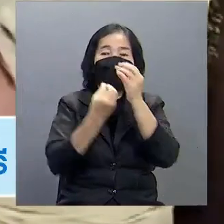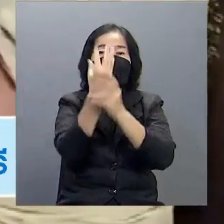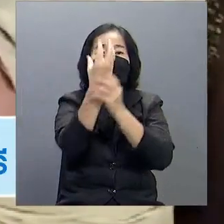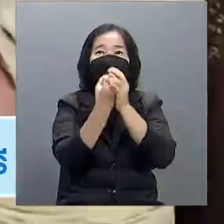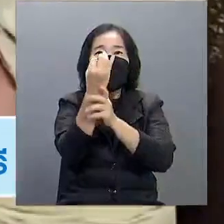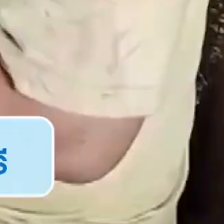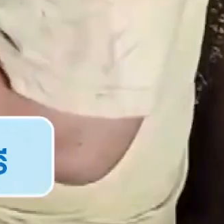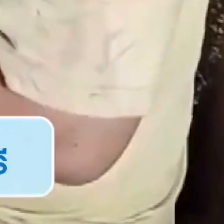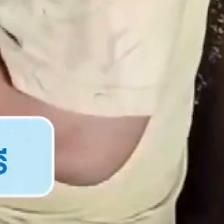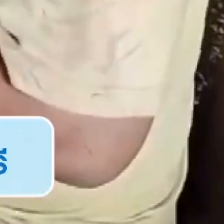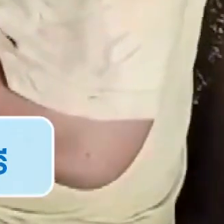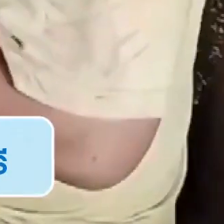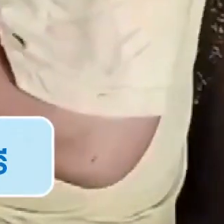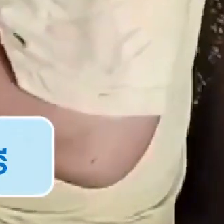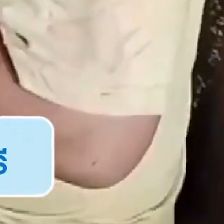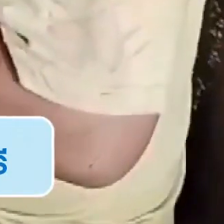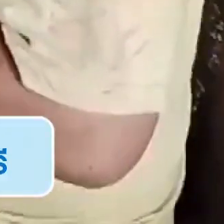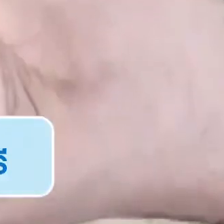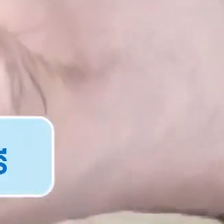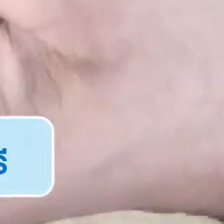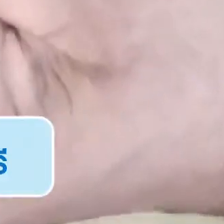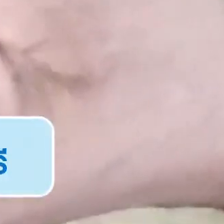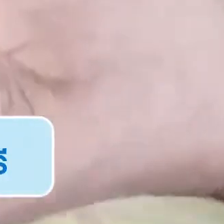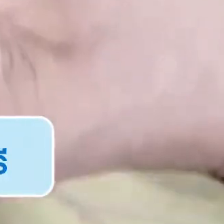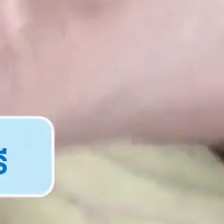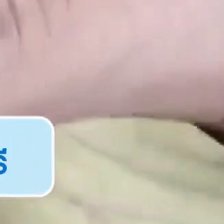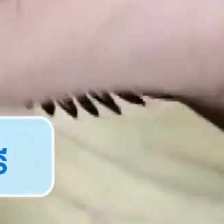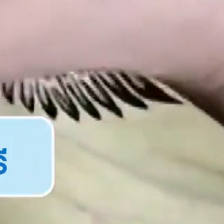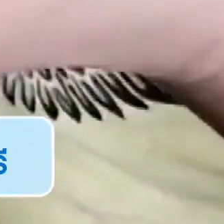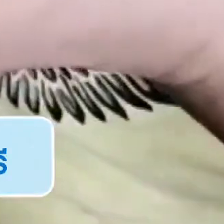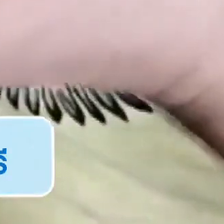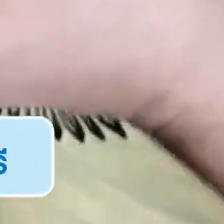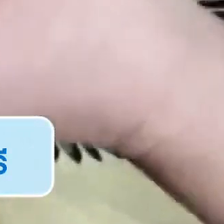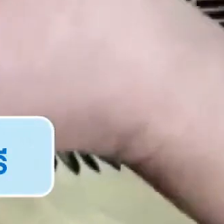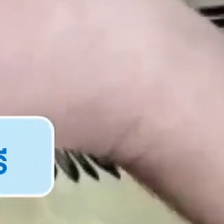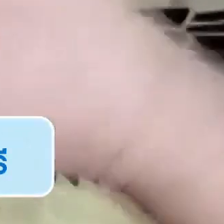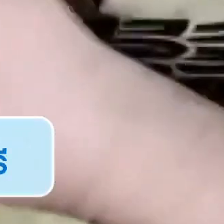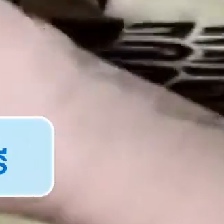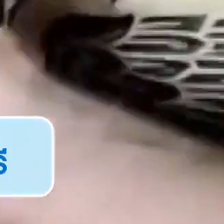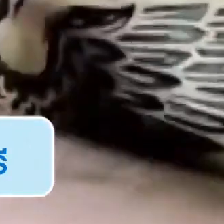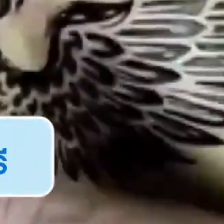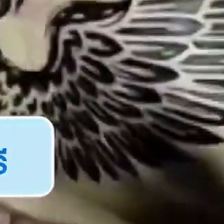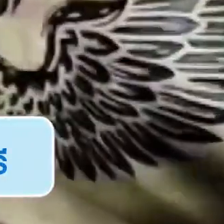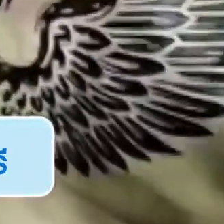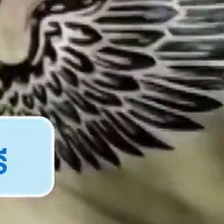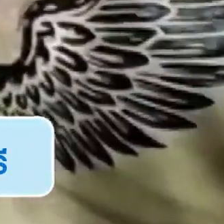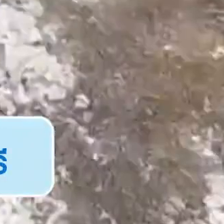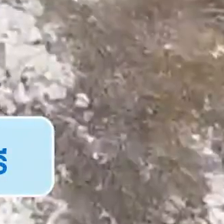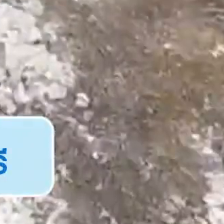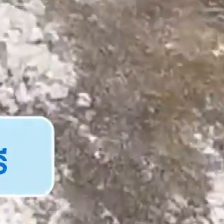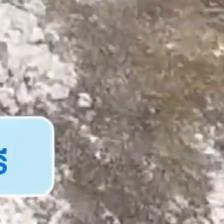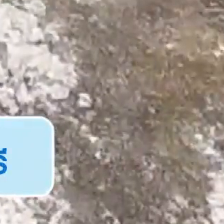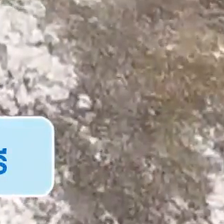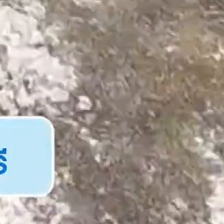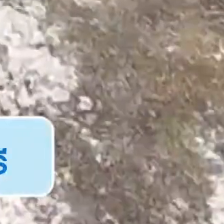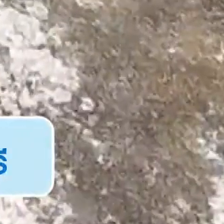หลือใช้ทั้งสิ้นนะครับช่วงแรกครับที่เริ่มทำคุณมนตรีเนี่ยทำไปแค่2ชิ้นเท่านั้นจากนั้นก็ลองโพสต์ลงโซเชียลเล่นๆดูปรากฏเวิร์คครับมี